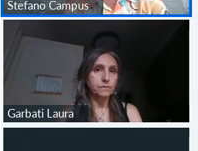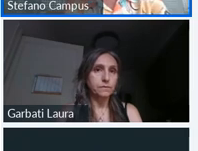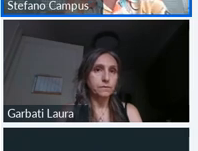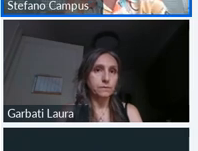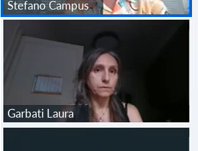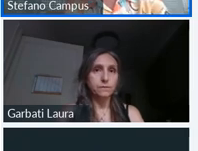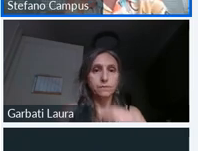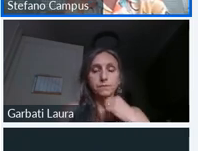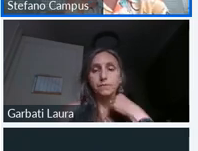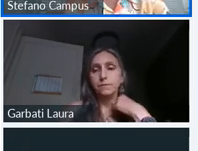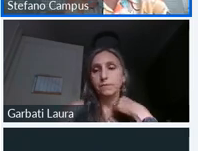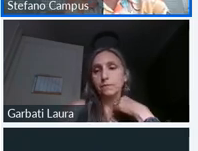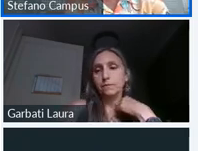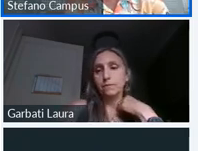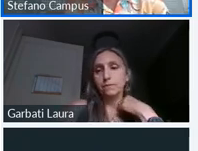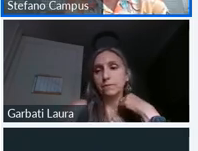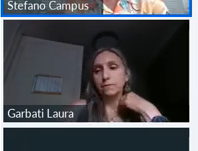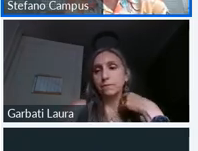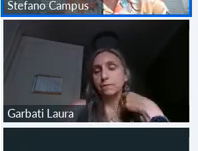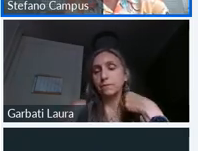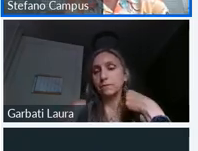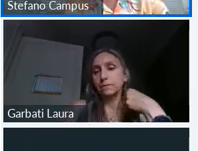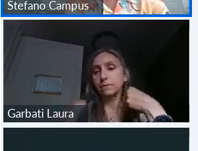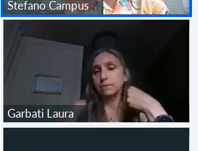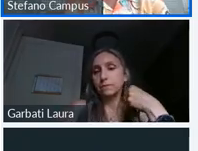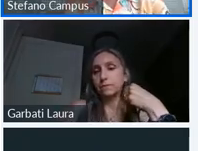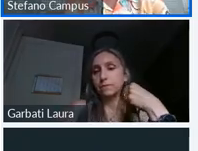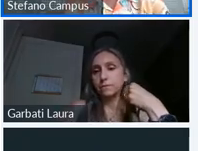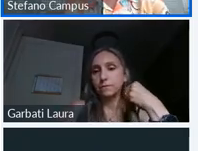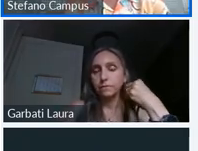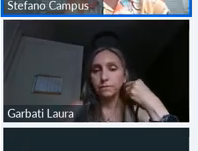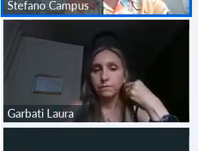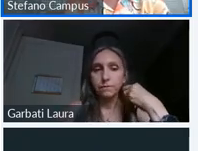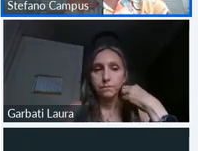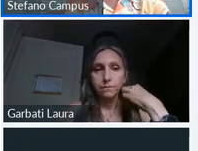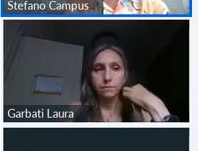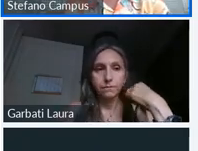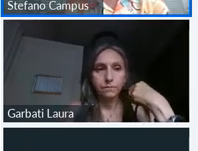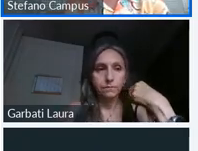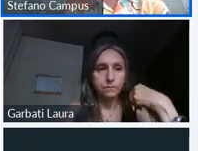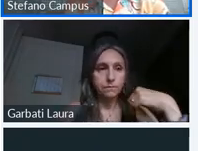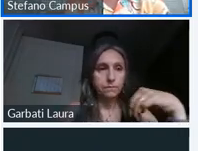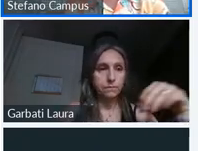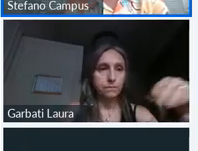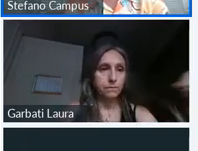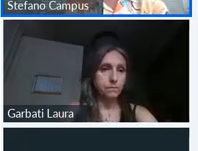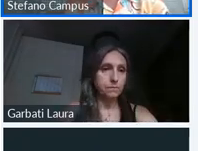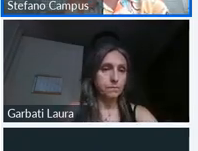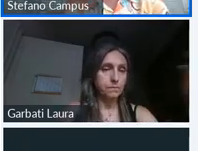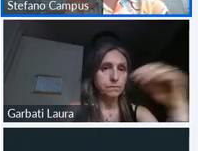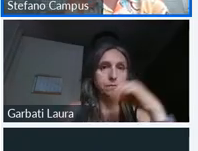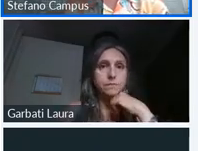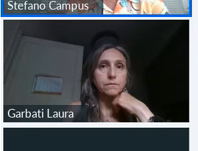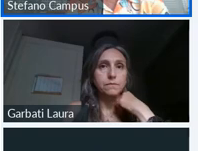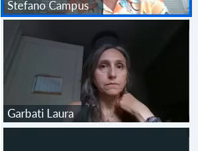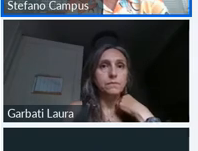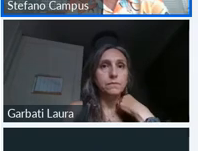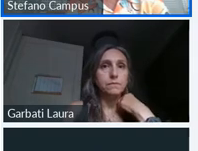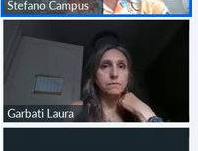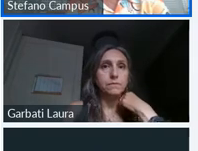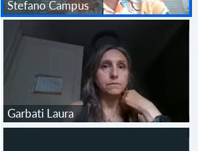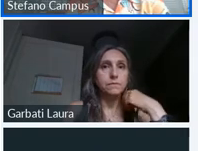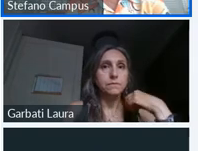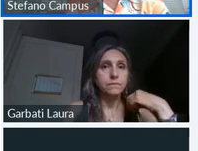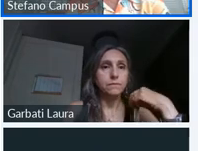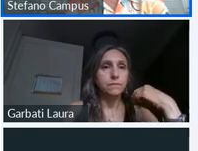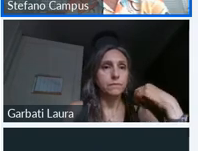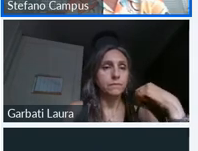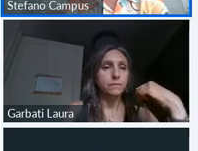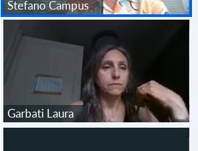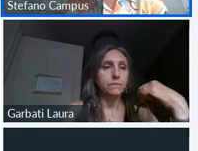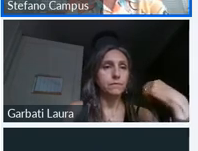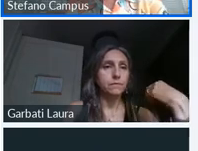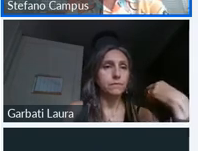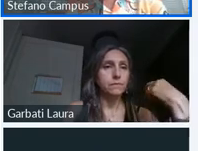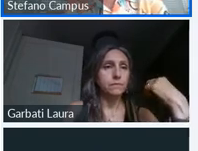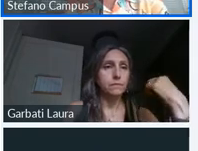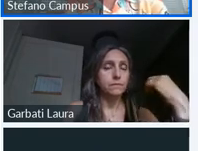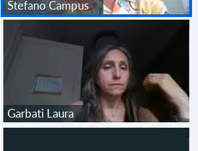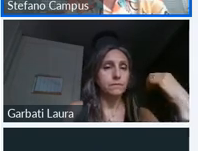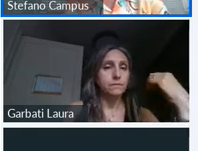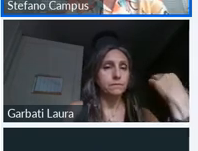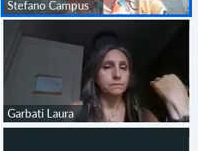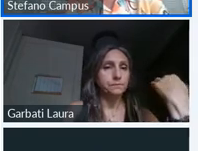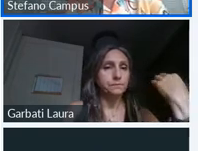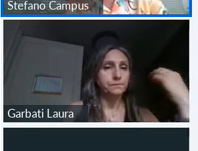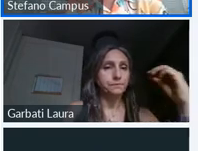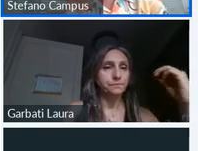logico, diciamo, assolutamente di altissimo livello, che porta alla schematizzazione, alla modellazione del mondo reale in